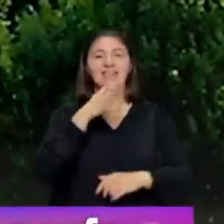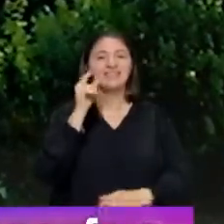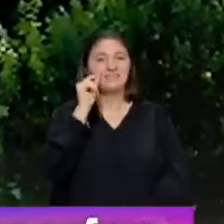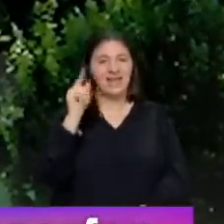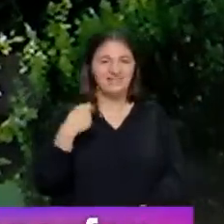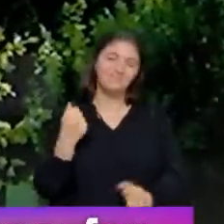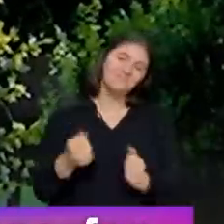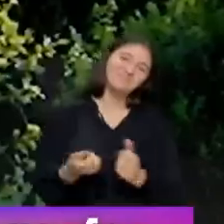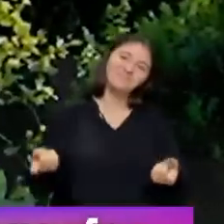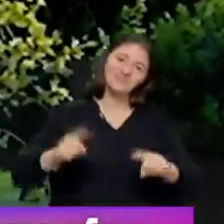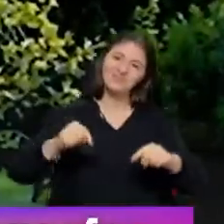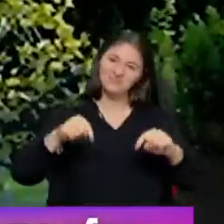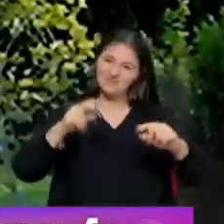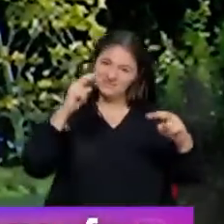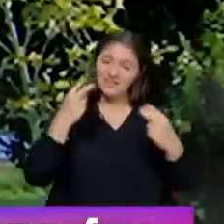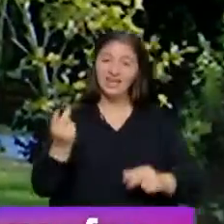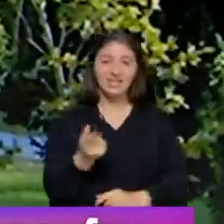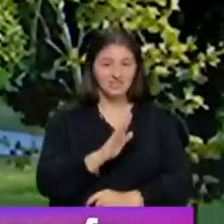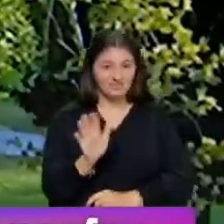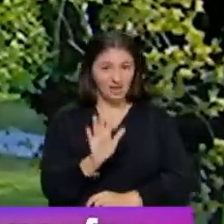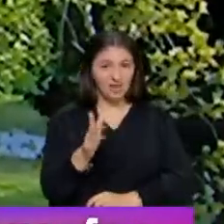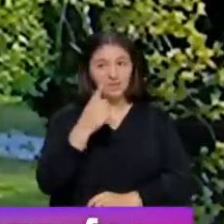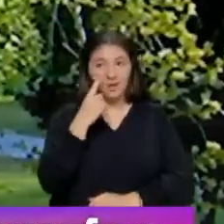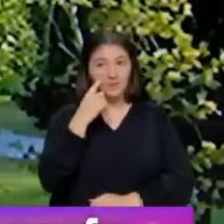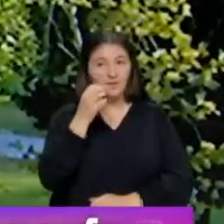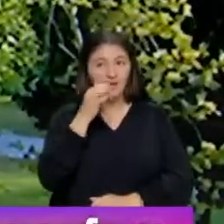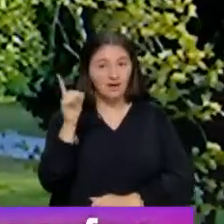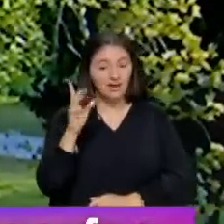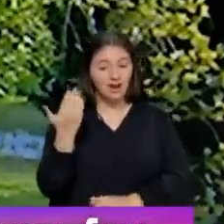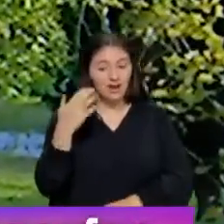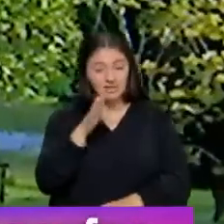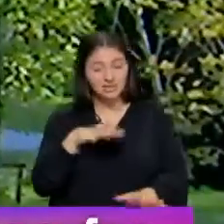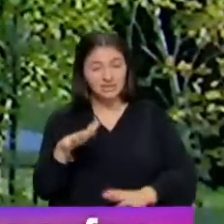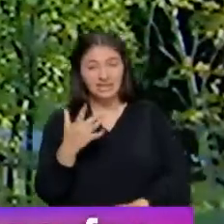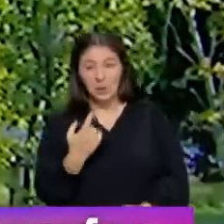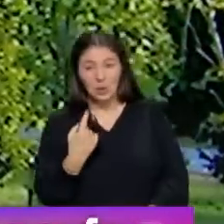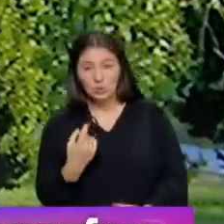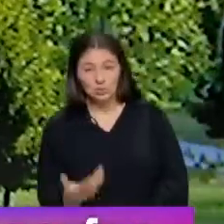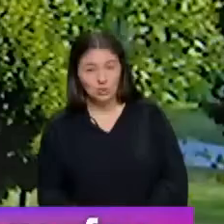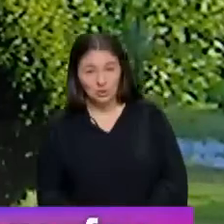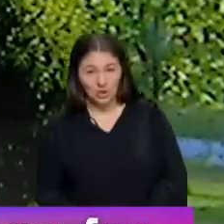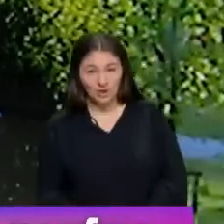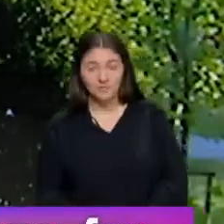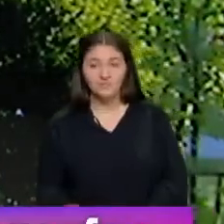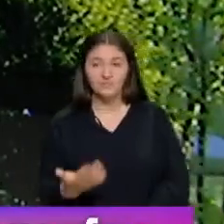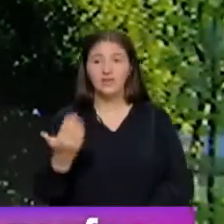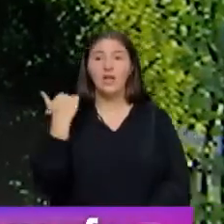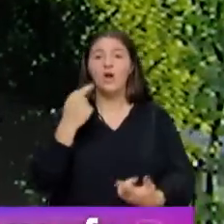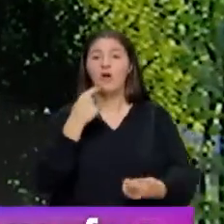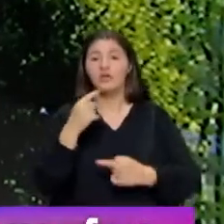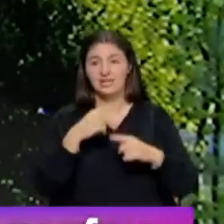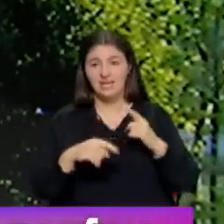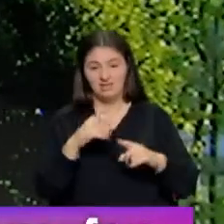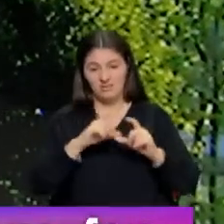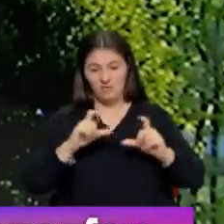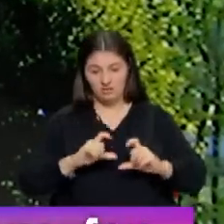zeyrekle buluşacağız bu ekranda kaçırmayın bakalım Ankara'da kulislerde neler konuşuluyor kulislerde konuşulan